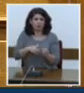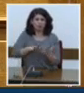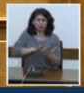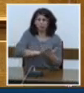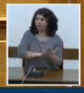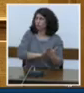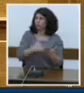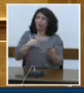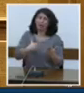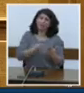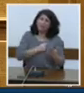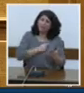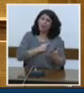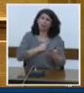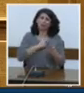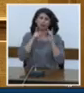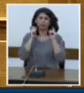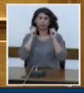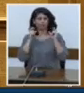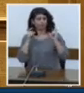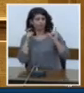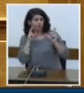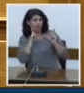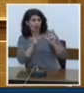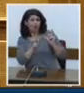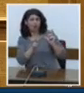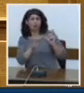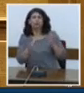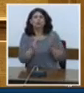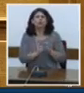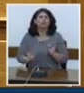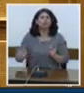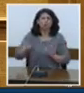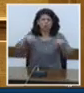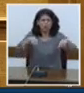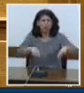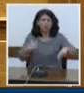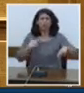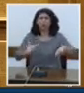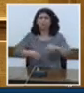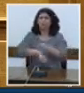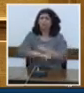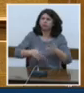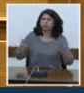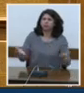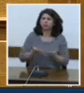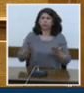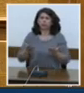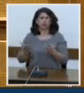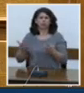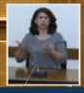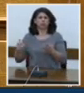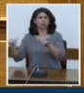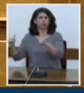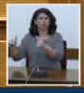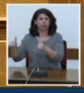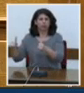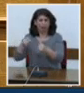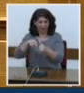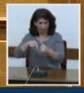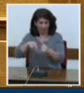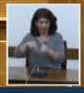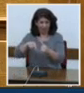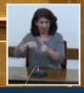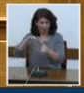θαυμάζουν στο γήπεδο, στο σχολείο, στις παιδικές χαρές της γειτονιάς τους. Δεν είναι αυτοί οι πρωταγωνιστές των